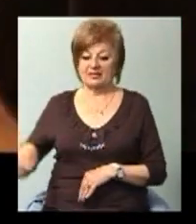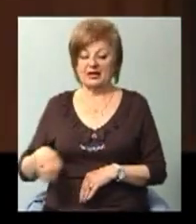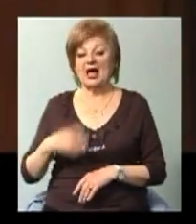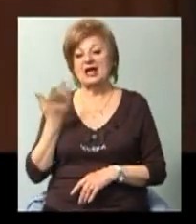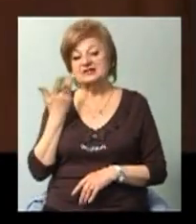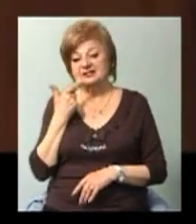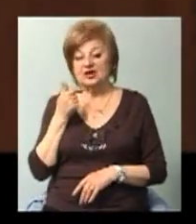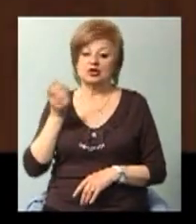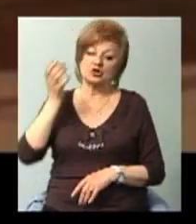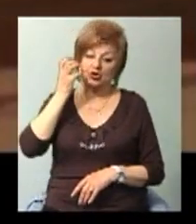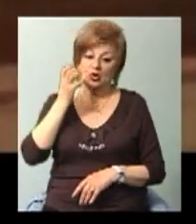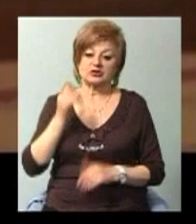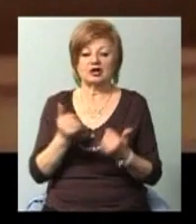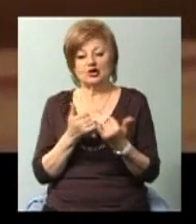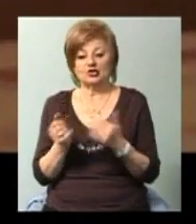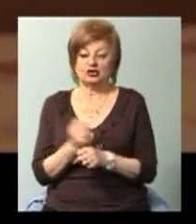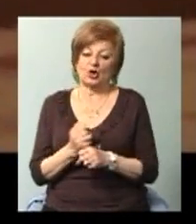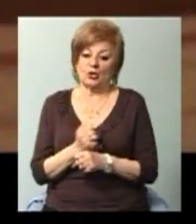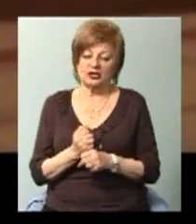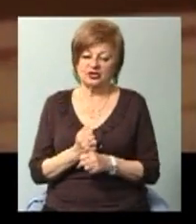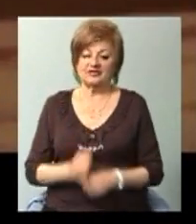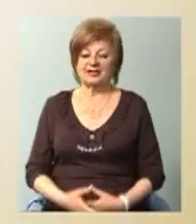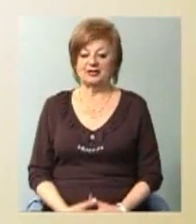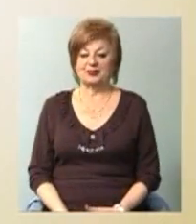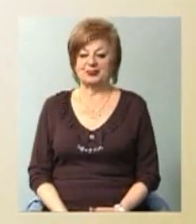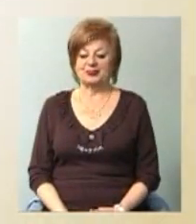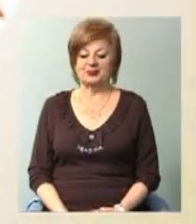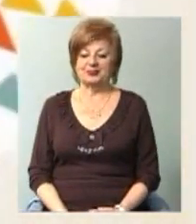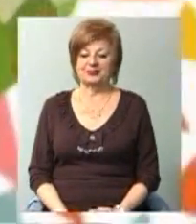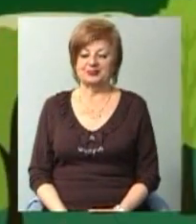чорними, сріблястими або жовто-коричневими.